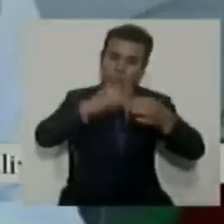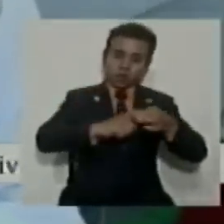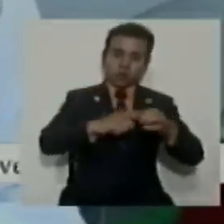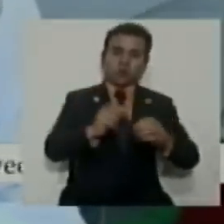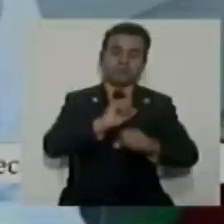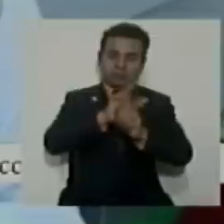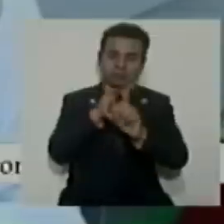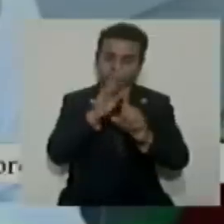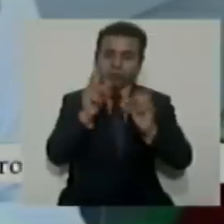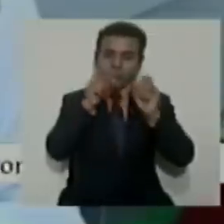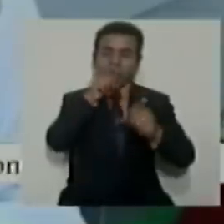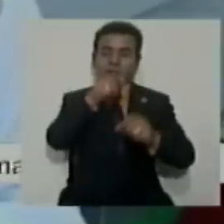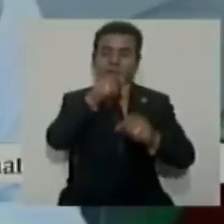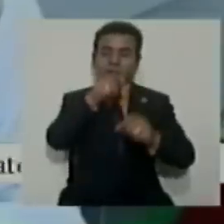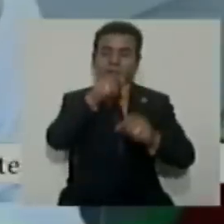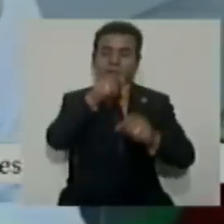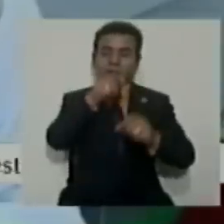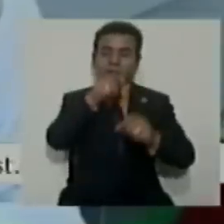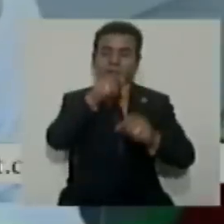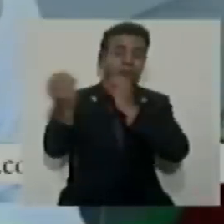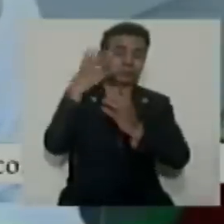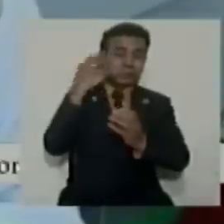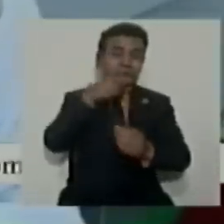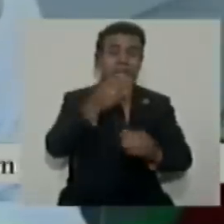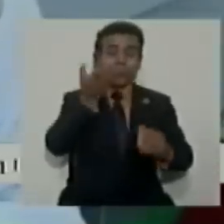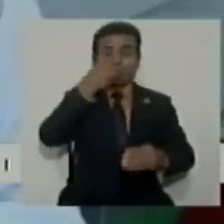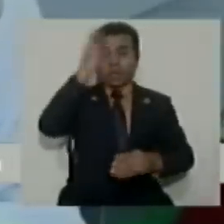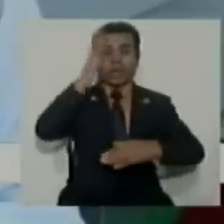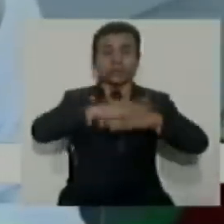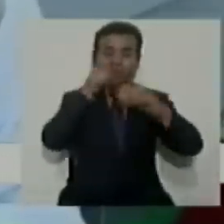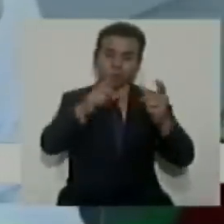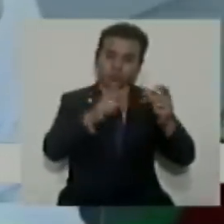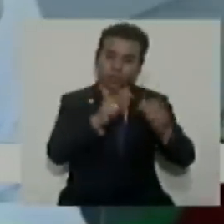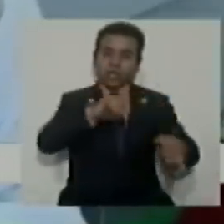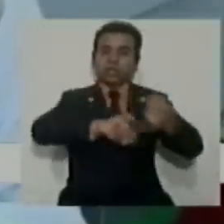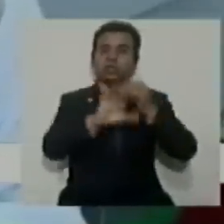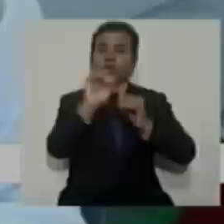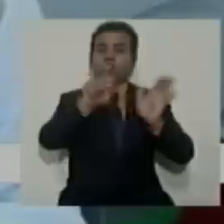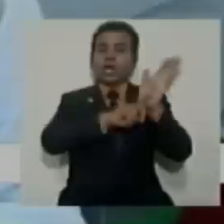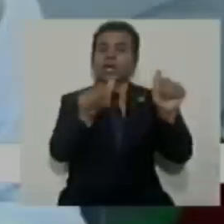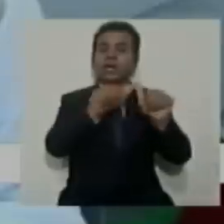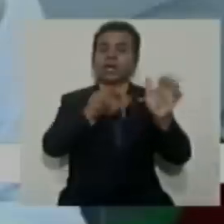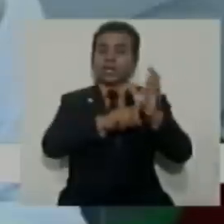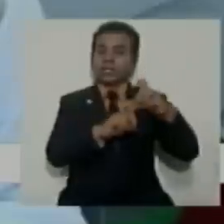করা খুব কঠিন কাজ, কারণ এগুলি চলমান হাসপাতাল। এখানে রোগী রয়েছে, এখানে